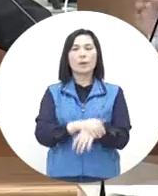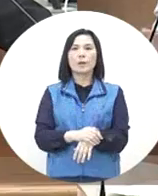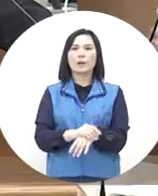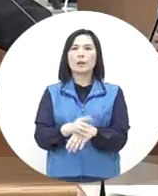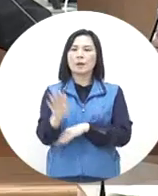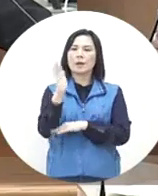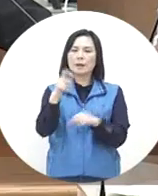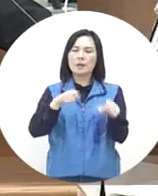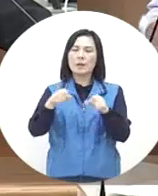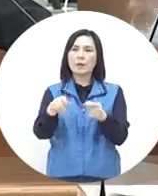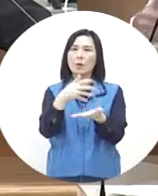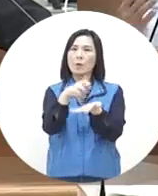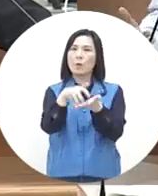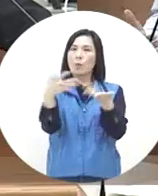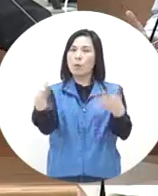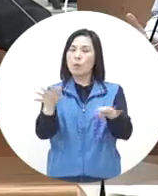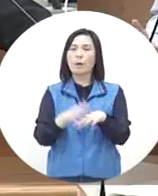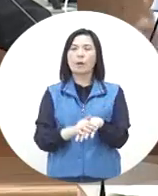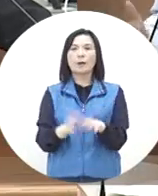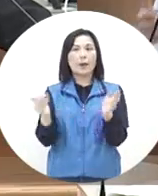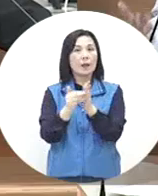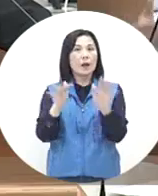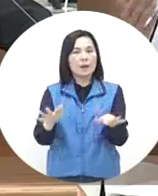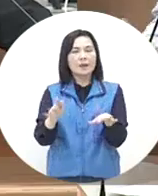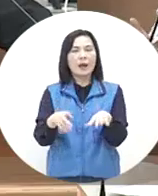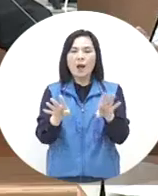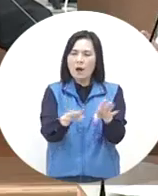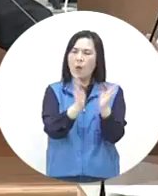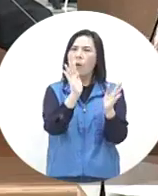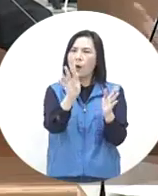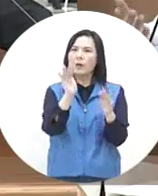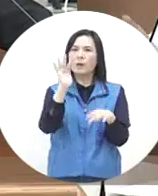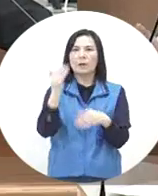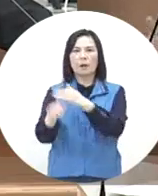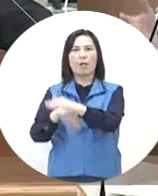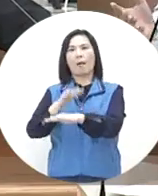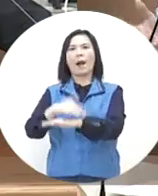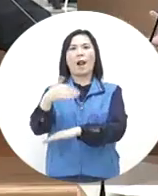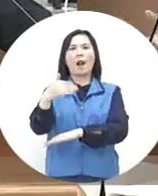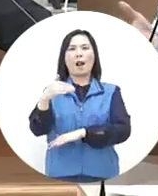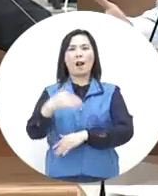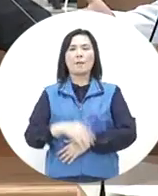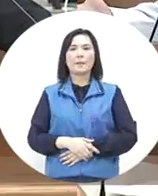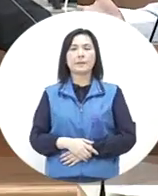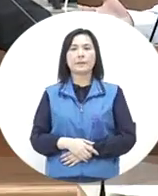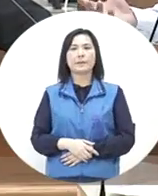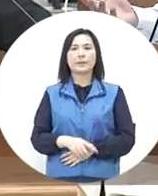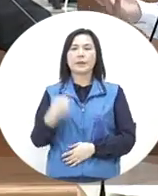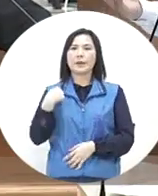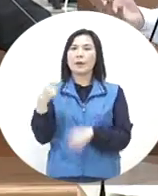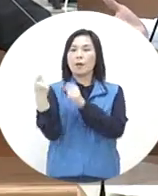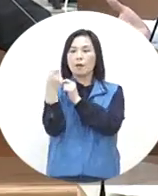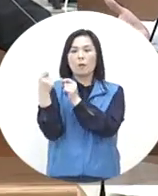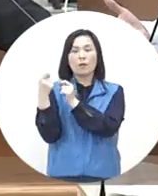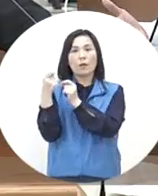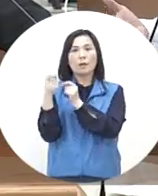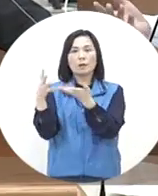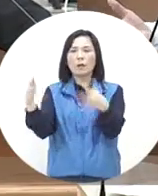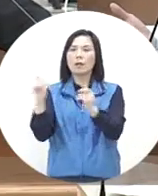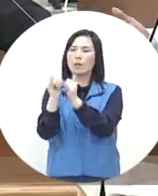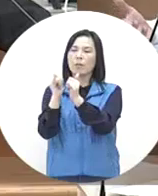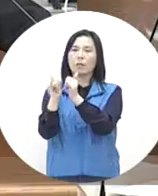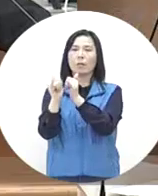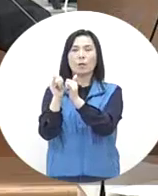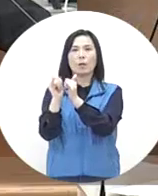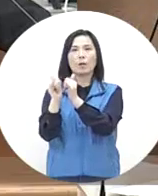实到目前为止，它算有起步了，但是还尚未完成。 没有错。 所以说我周遭的很多的市民朋